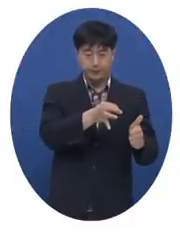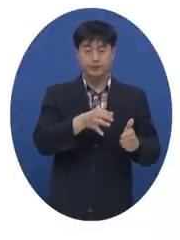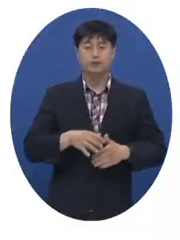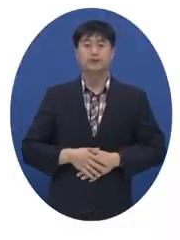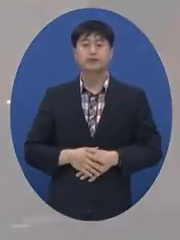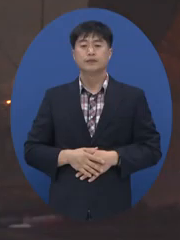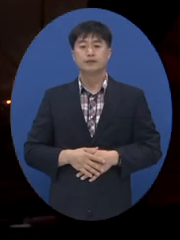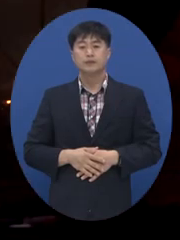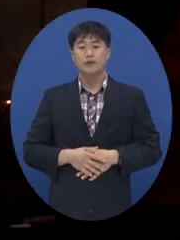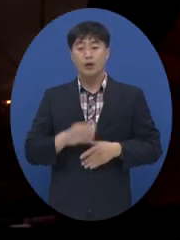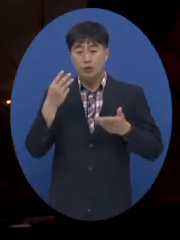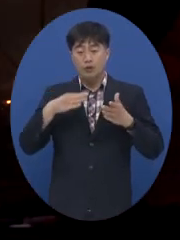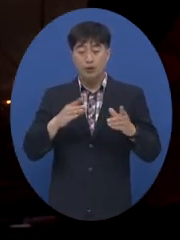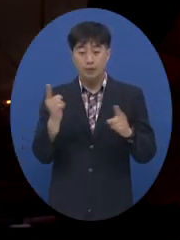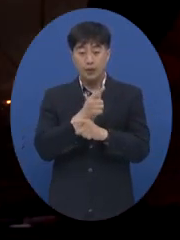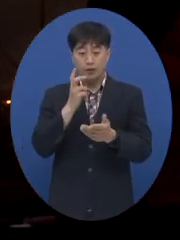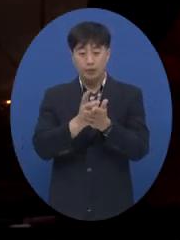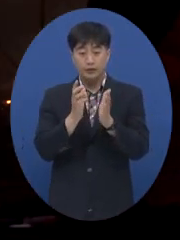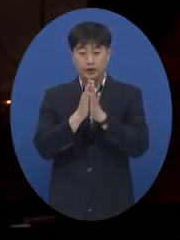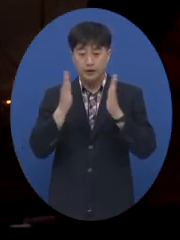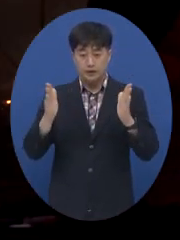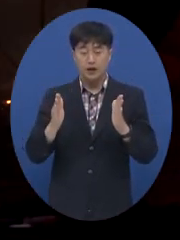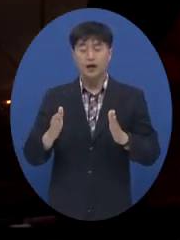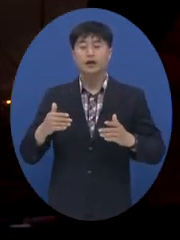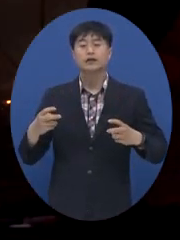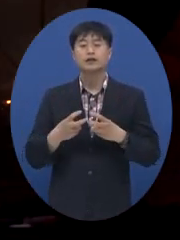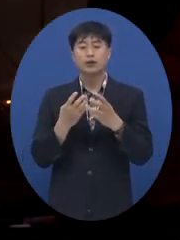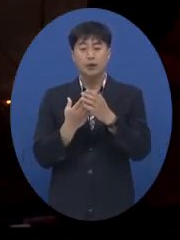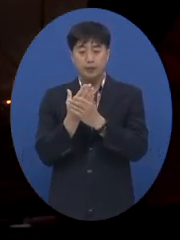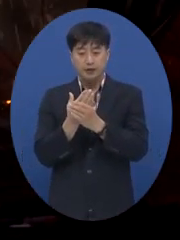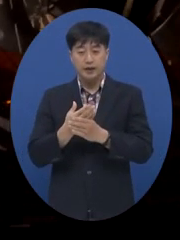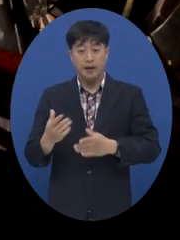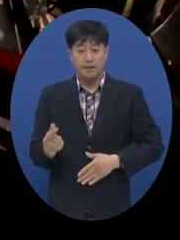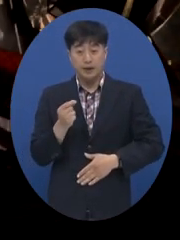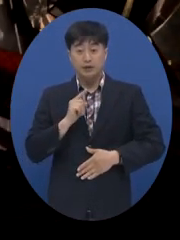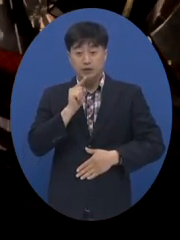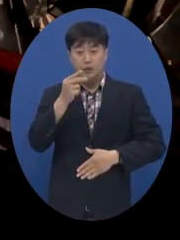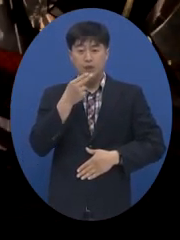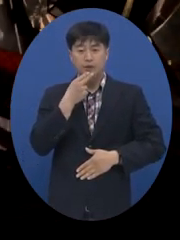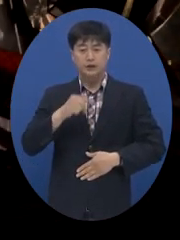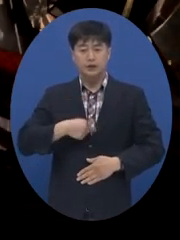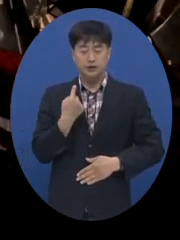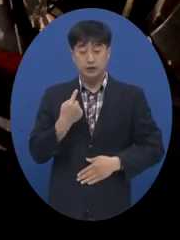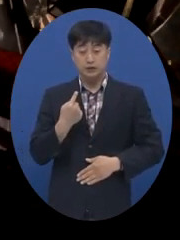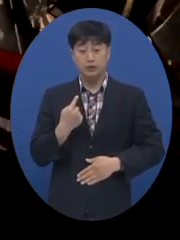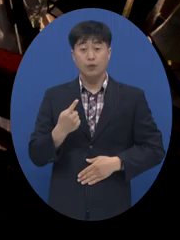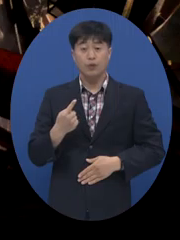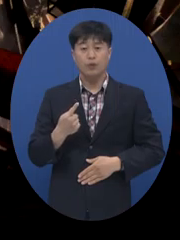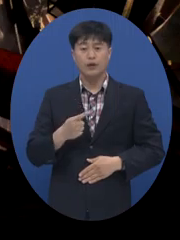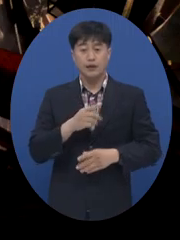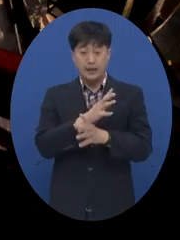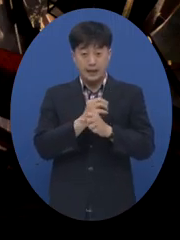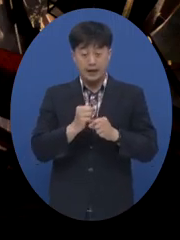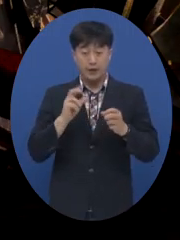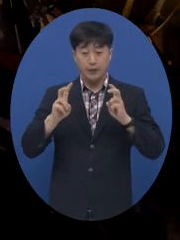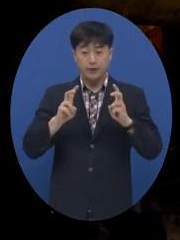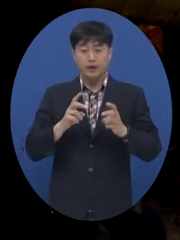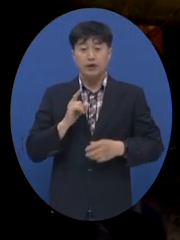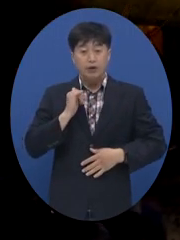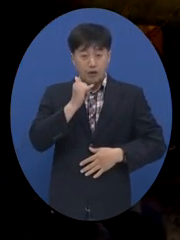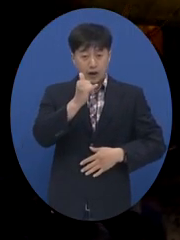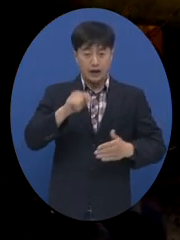부과됩니다. 도는 개정안이 시행되면 재해 발생 시 즉시 신고하지 않고 자체 소방대와 계약업체에 연락해